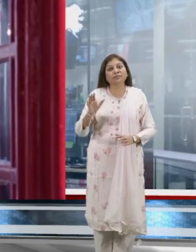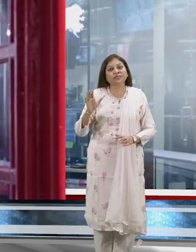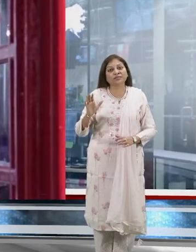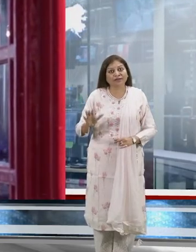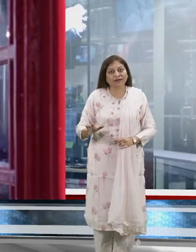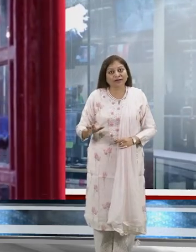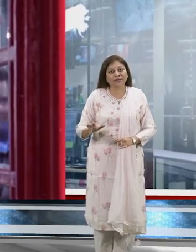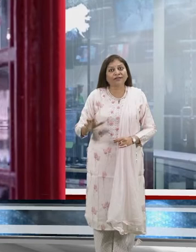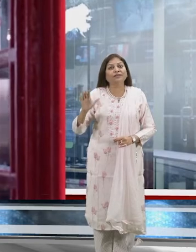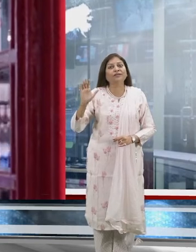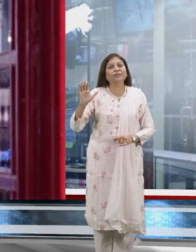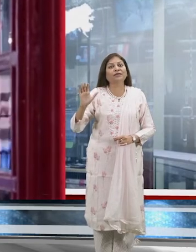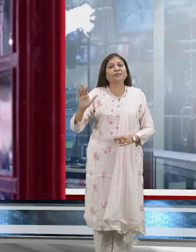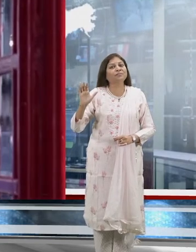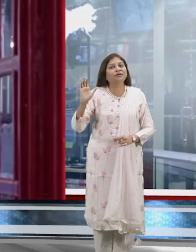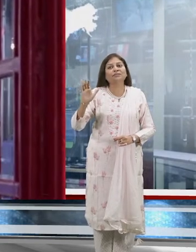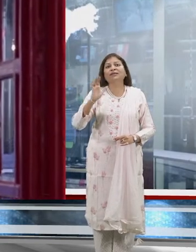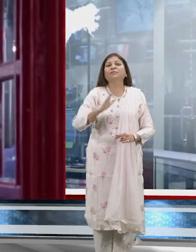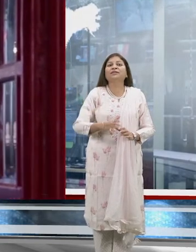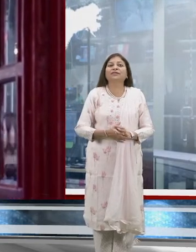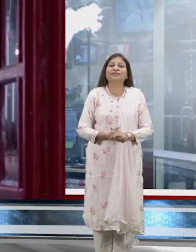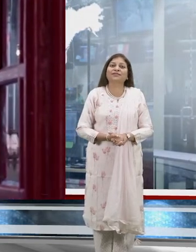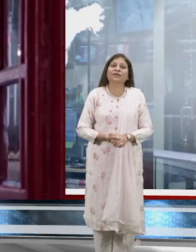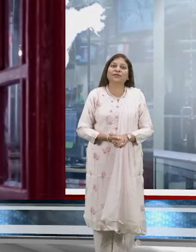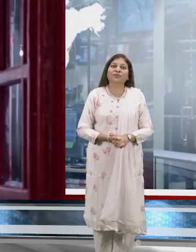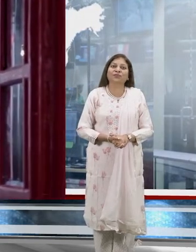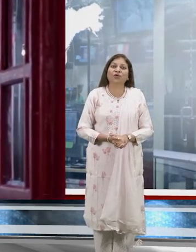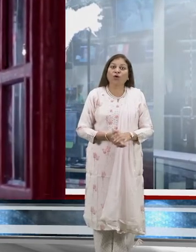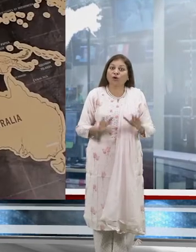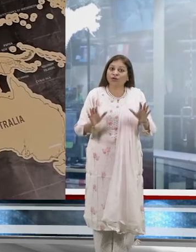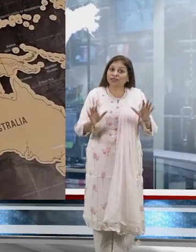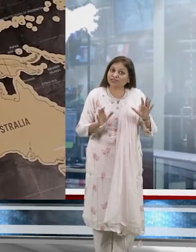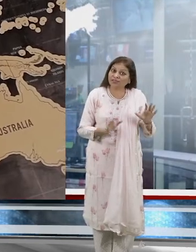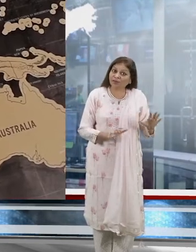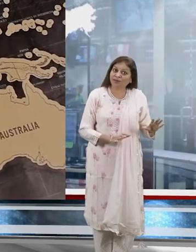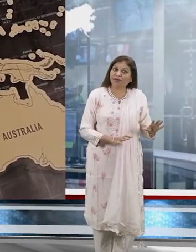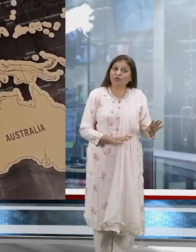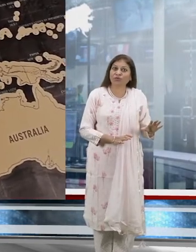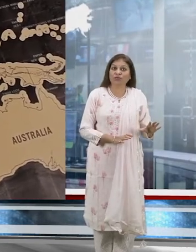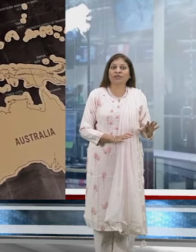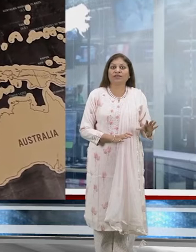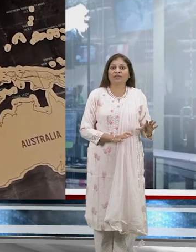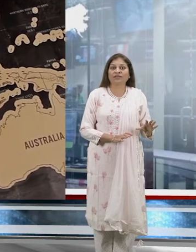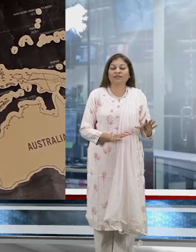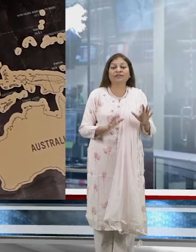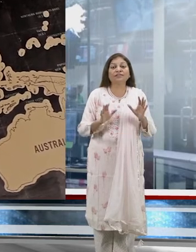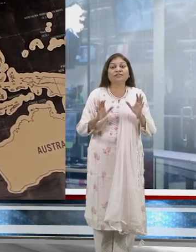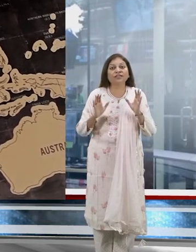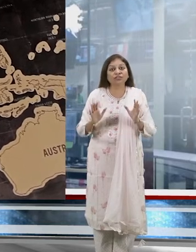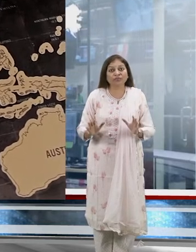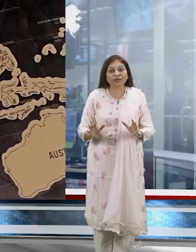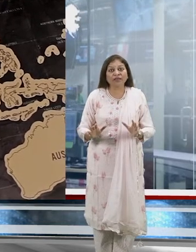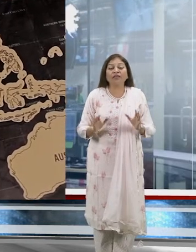लिए तत्पर सरकार कभी कभी मनमानी भी करने लगती है। और इसी मनमानी को रोकने के लिए